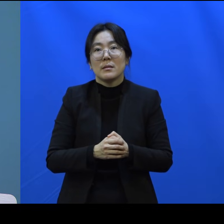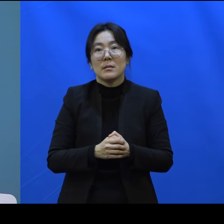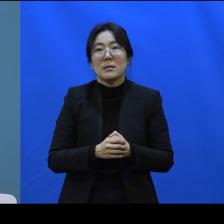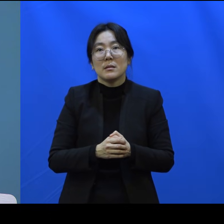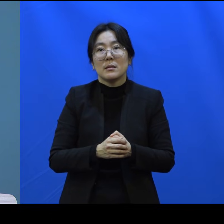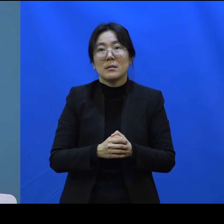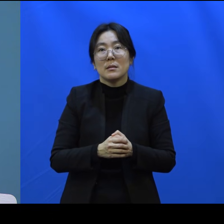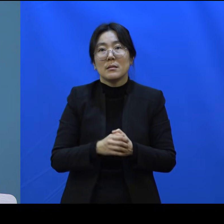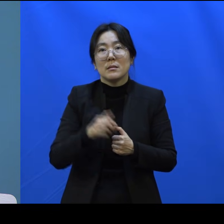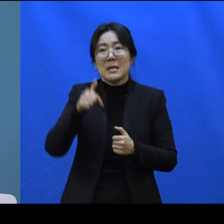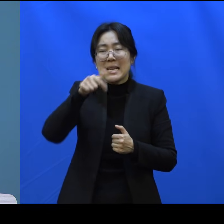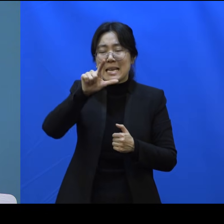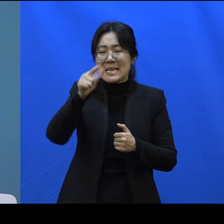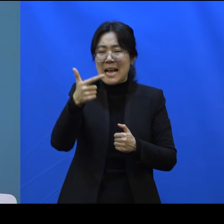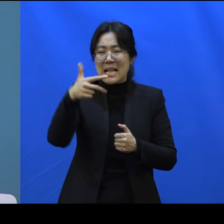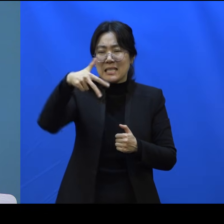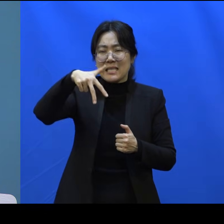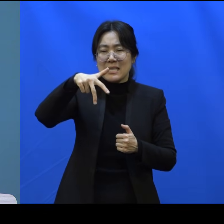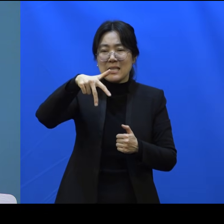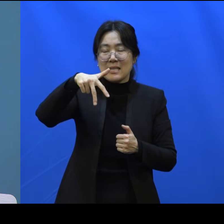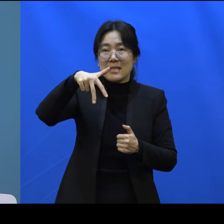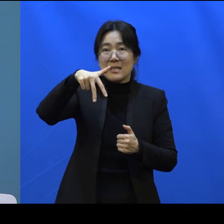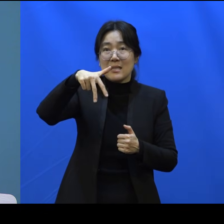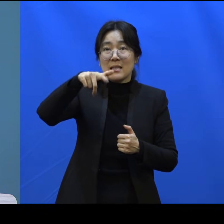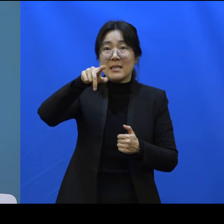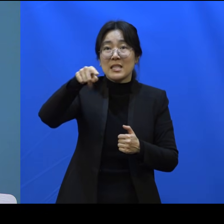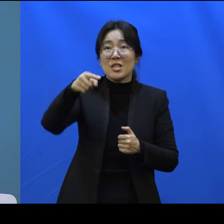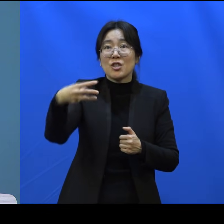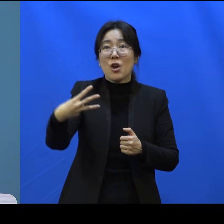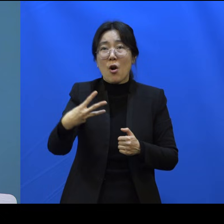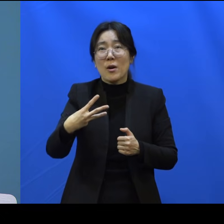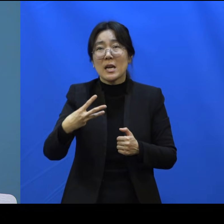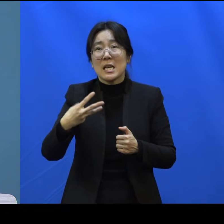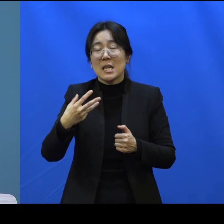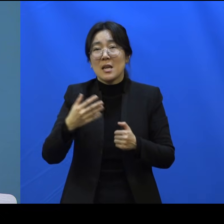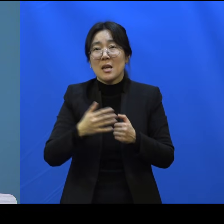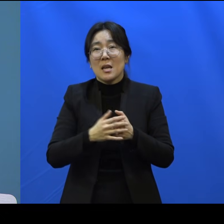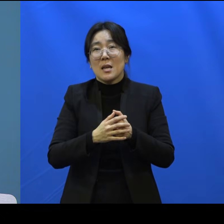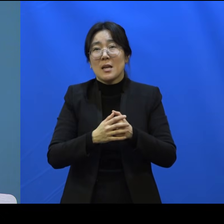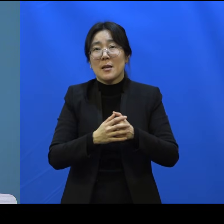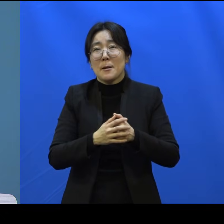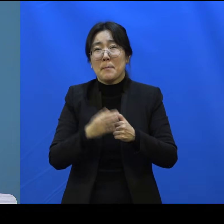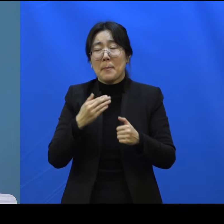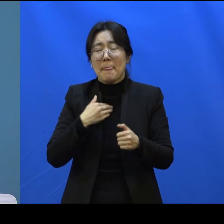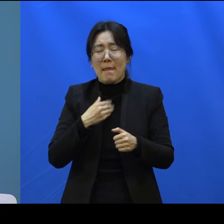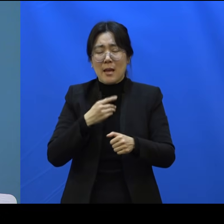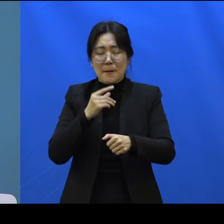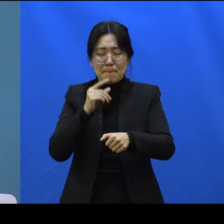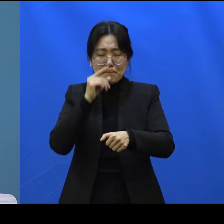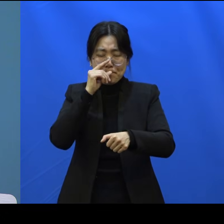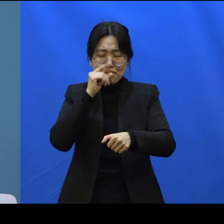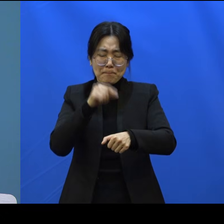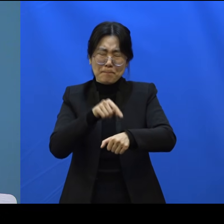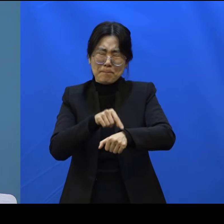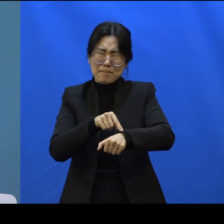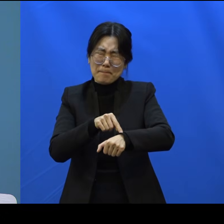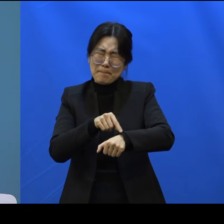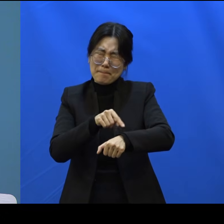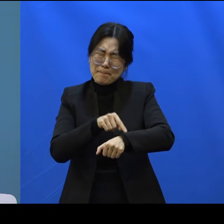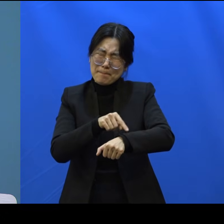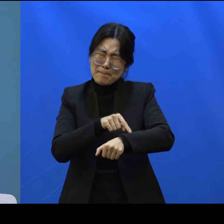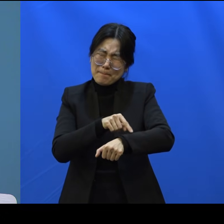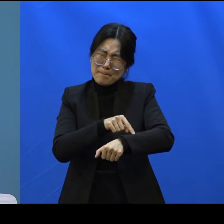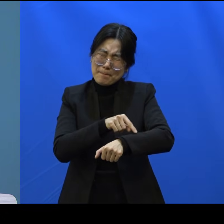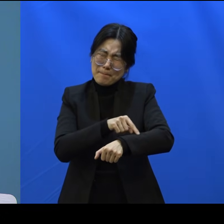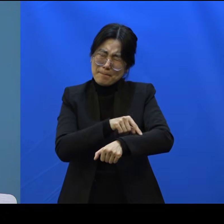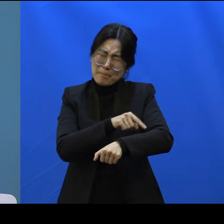보면 간절히 기도한 거예요. 바울이 간절히 기도했으니까 얼마나 강력하게, 그리고 자신의 그 가시가 얼마나 고통을 줬기 때문에